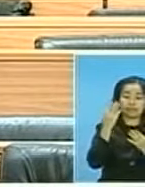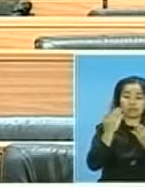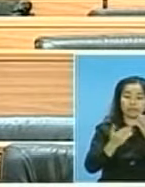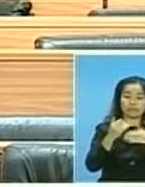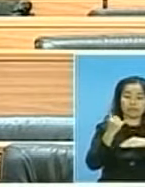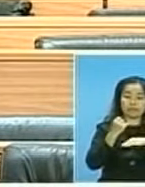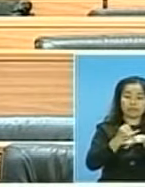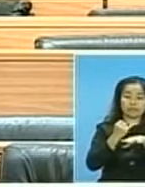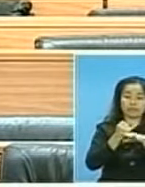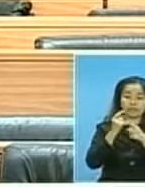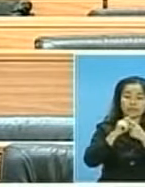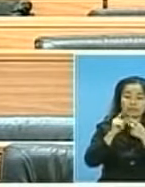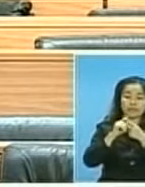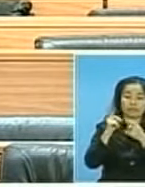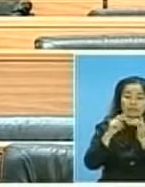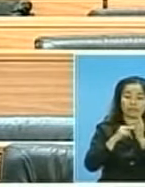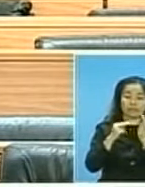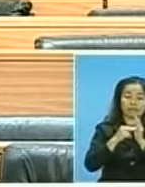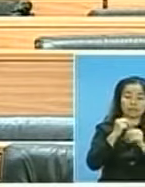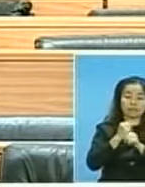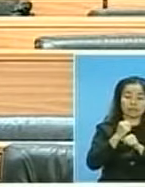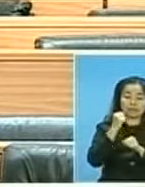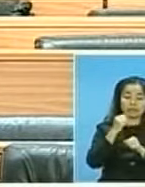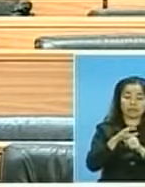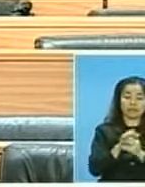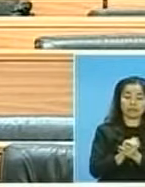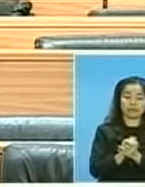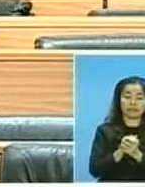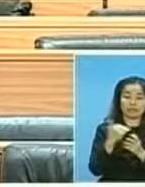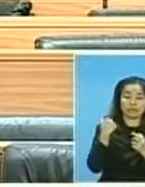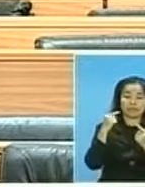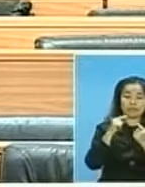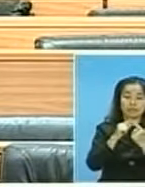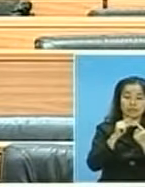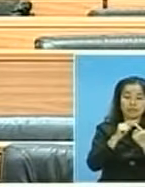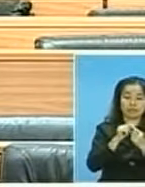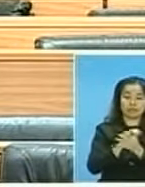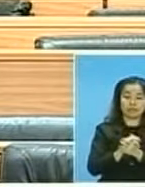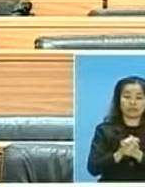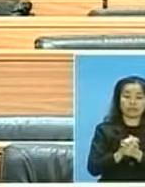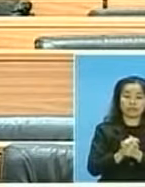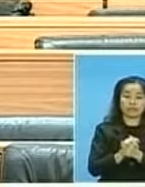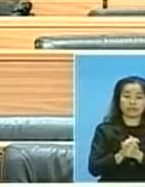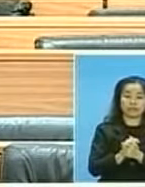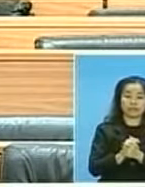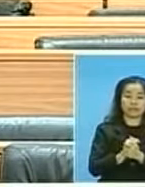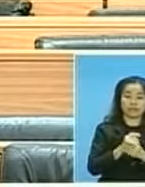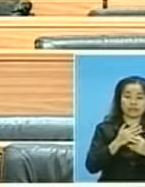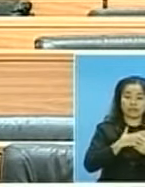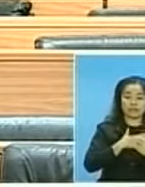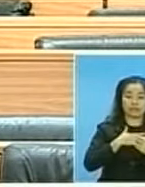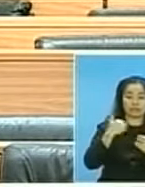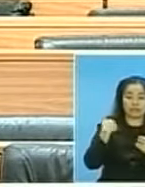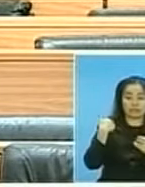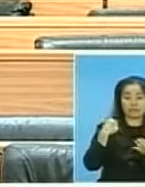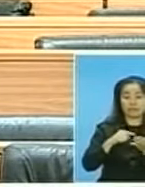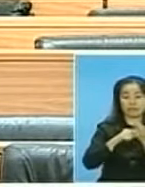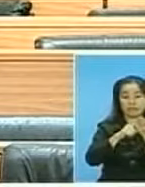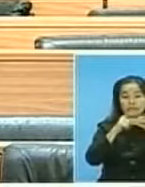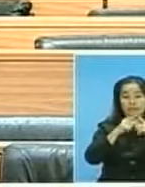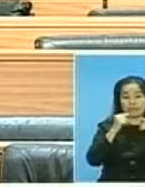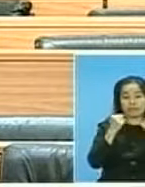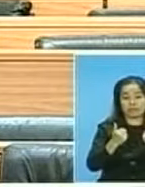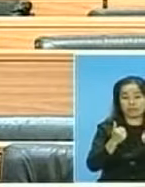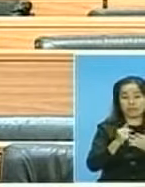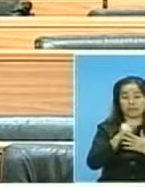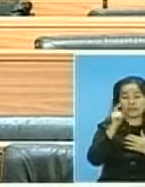องก็ไม่มีทางจะเข้าไปได้หรอกครับเพราะฉะนั้นผมจึงต้องแปรยติในเรื่องนี้ว่า